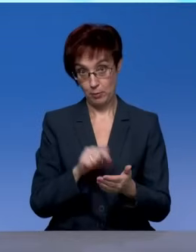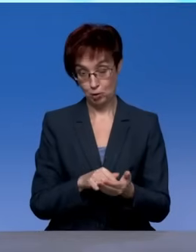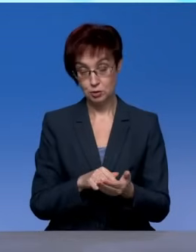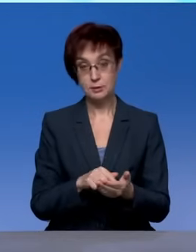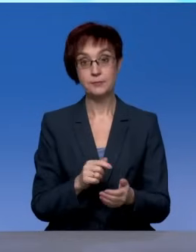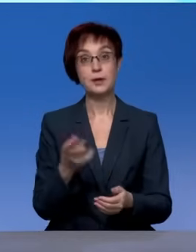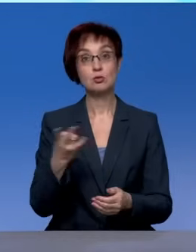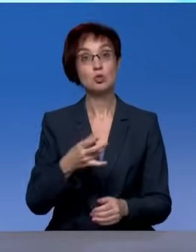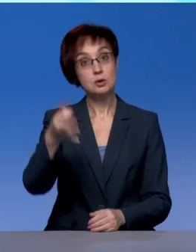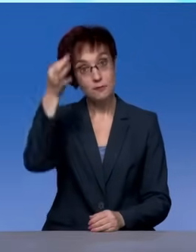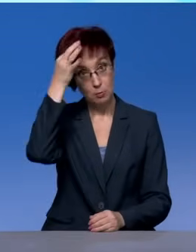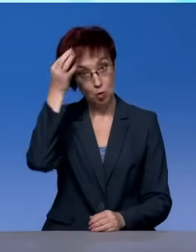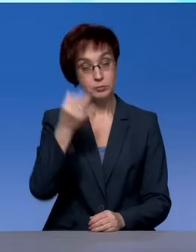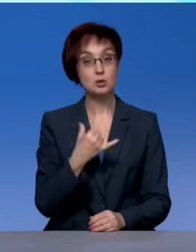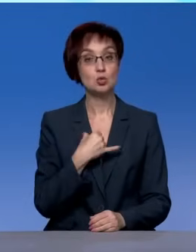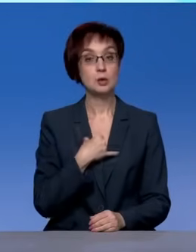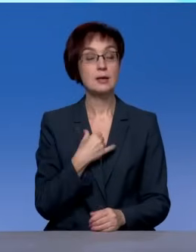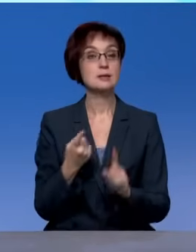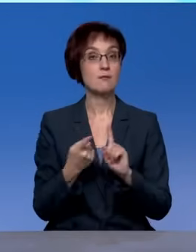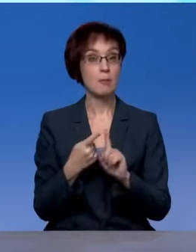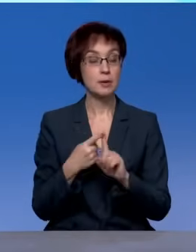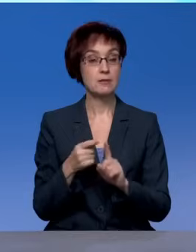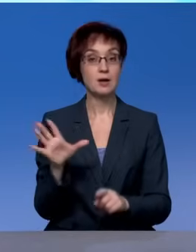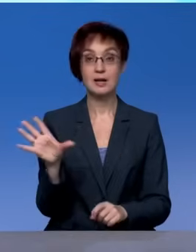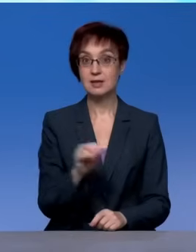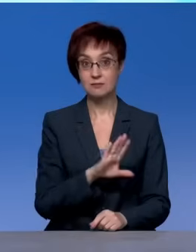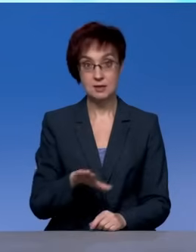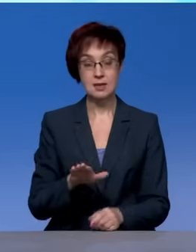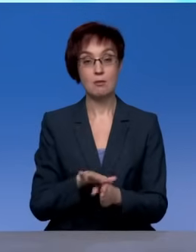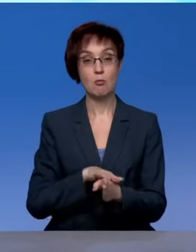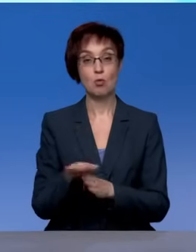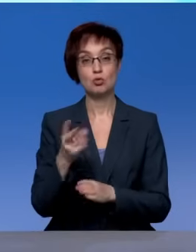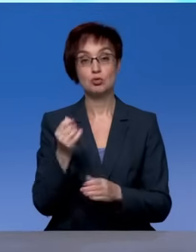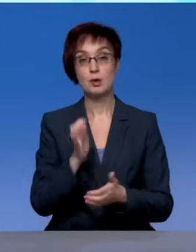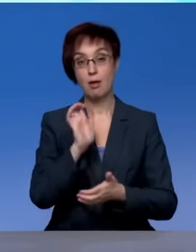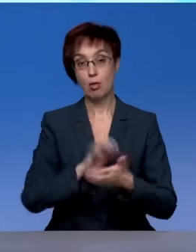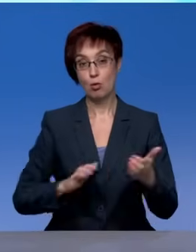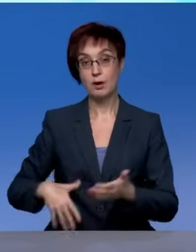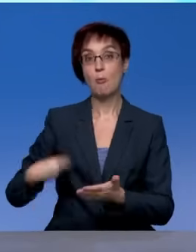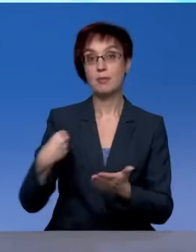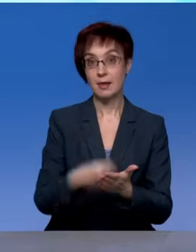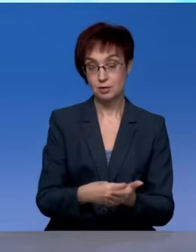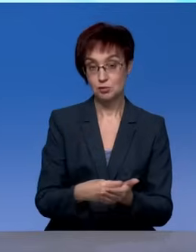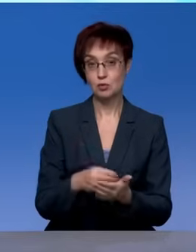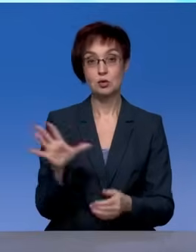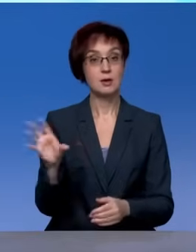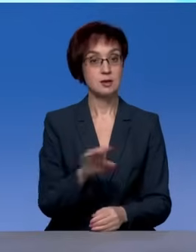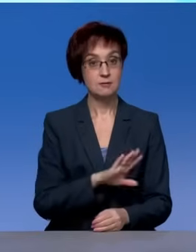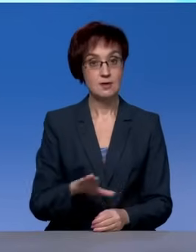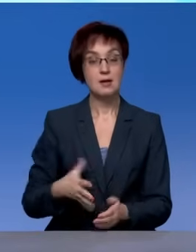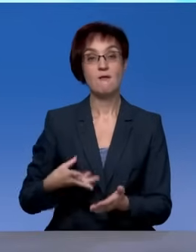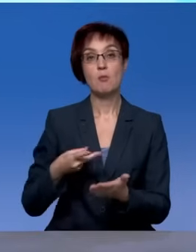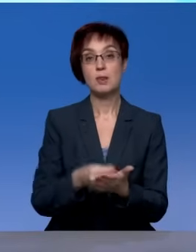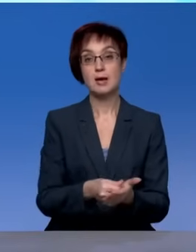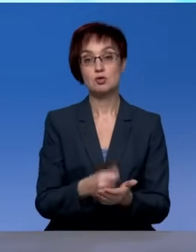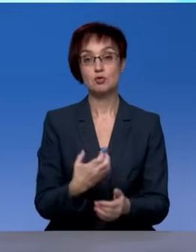надо вспомнить, что у нас, во-первых, далеко не все платят полностью налоги, во-вторых, далеко не все платят страховые взносы,